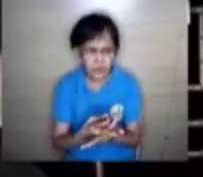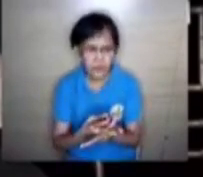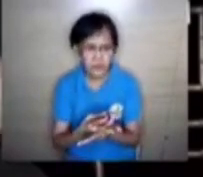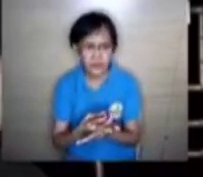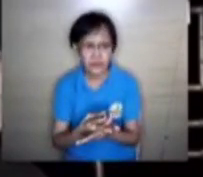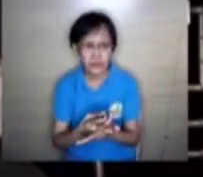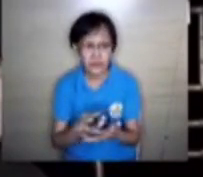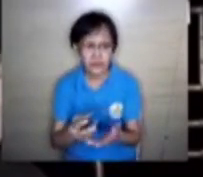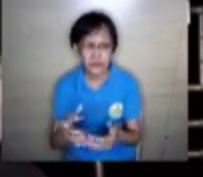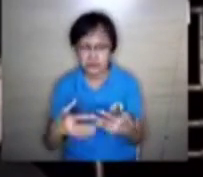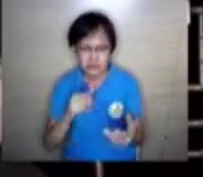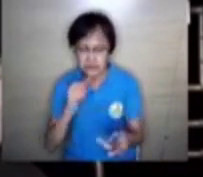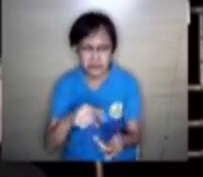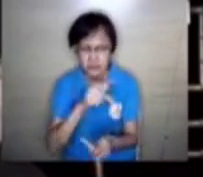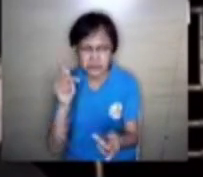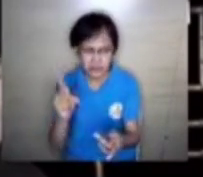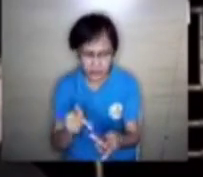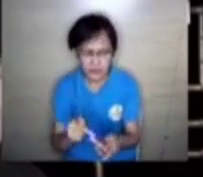Ang tanong,